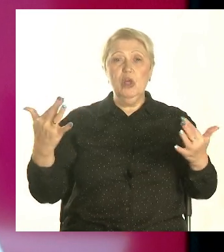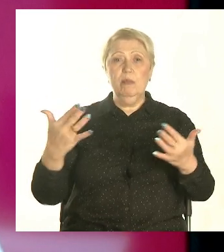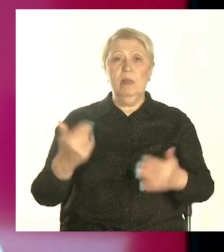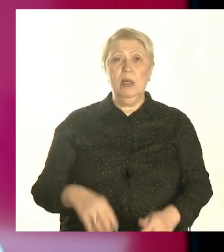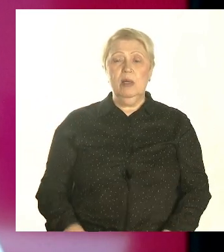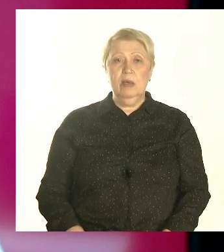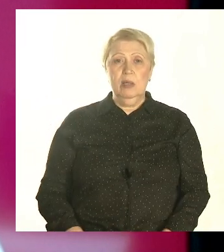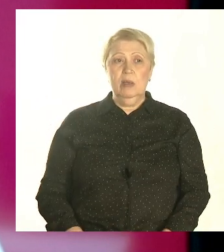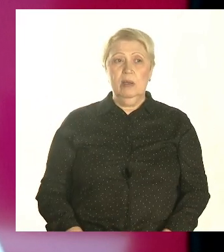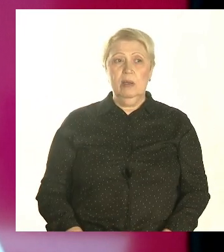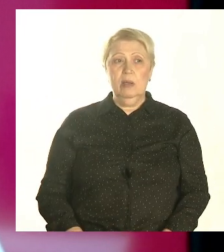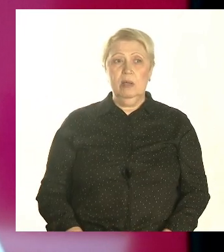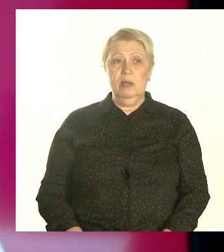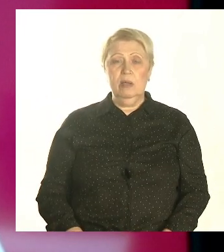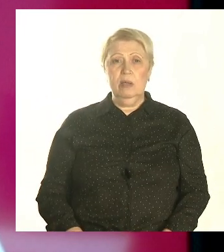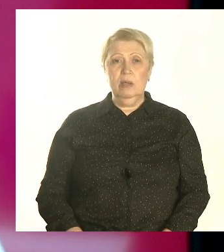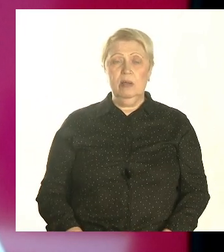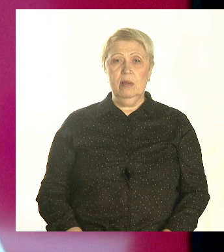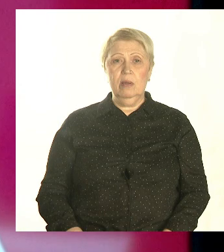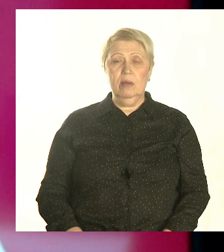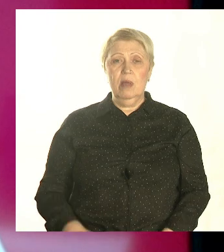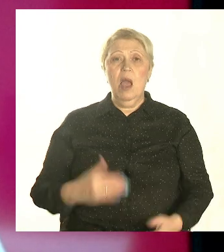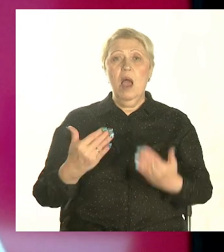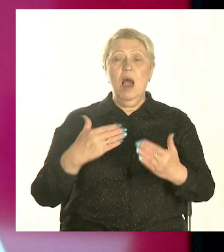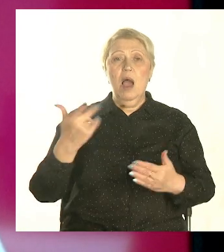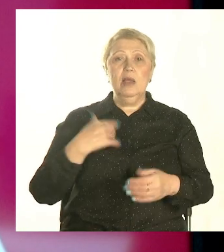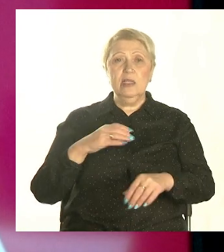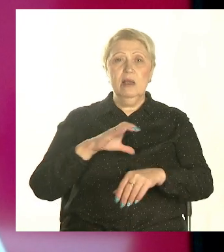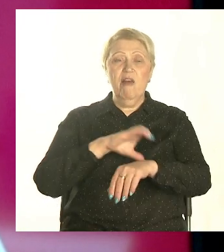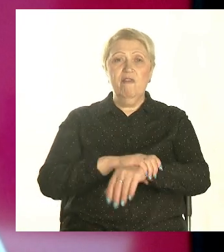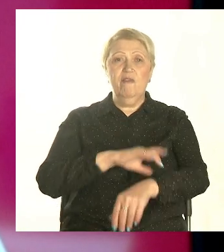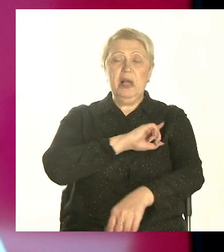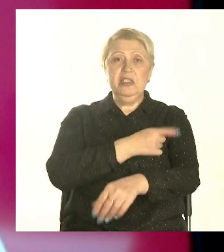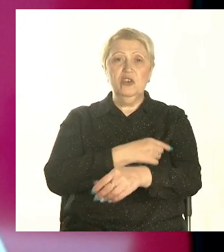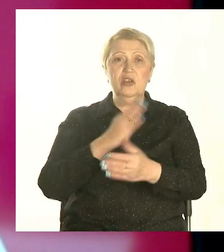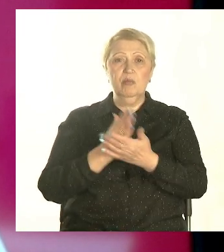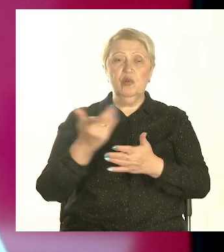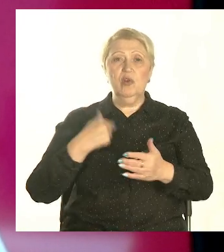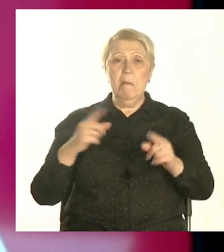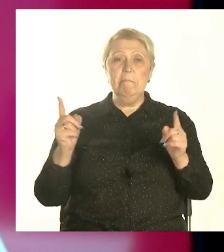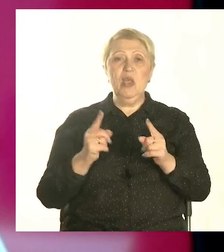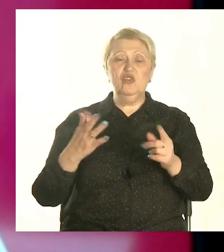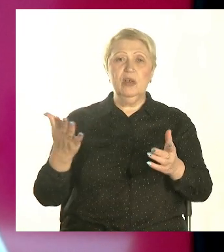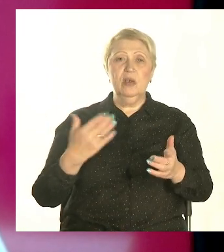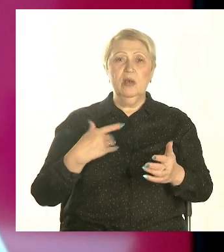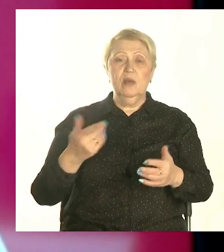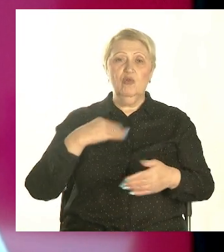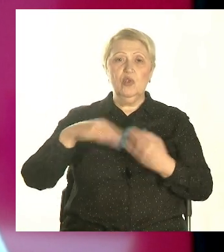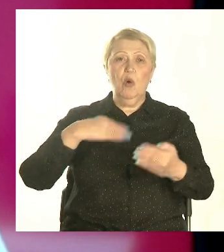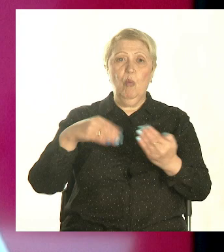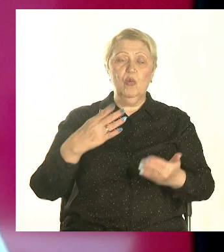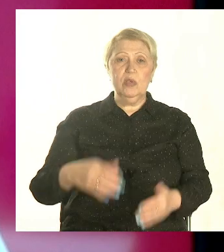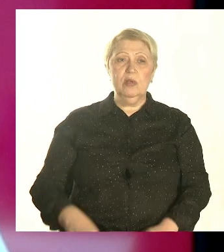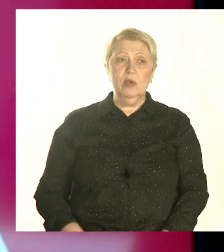части. Накопления, больше индивидуальной жилой застройки. А если фактически там меньше мусора производится? Норма накопления утверждена.